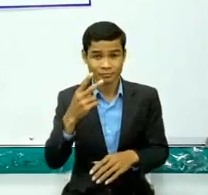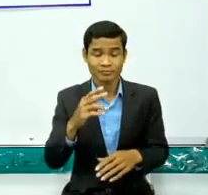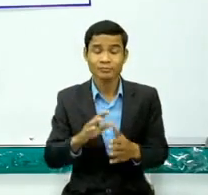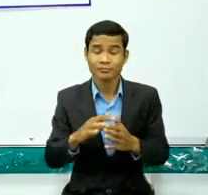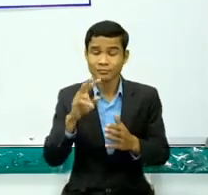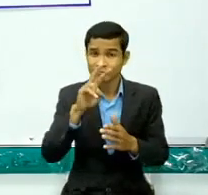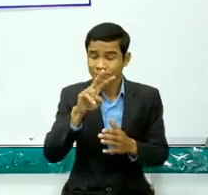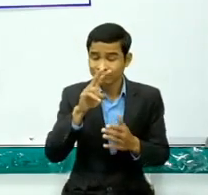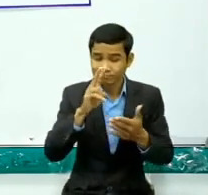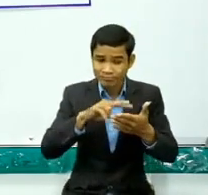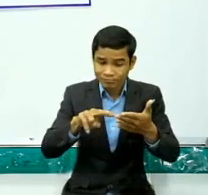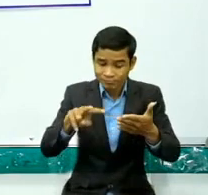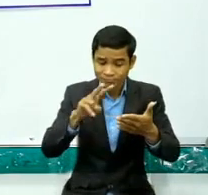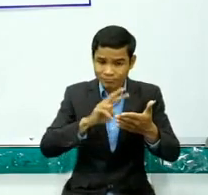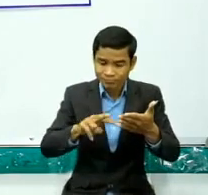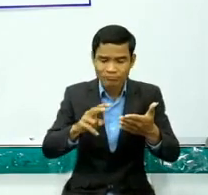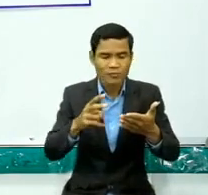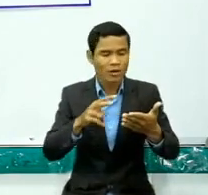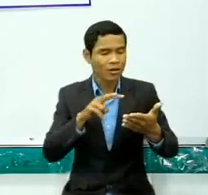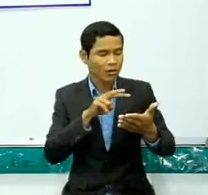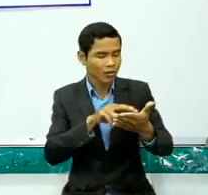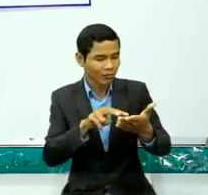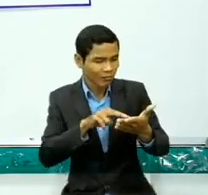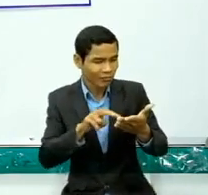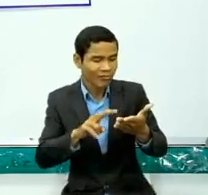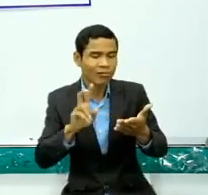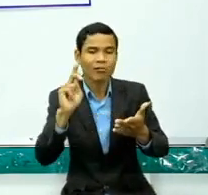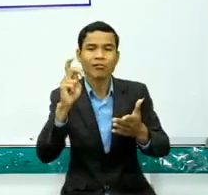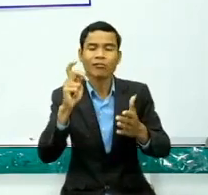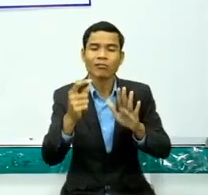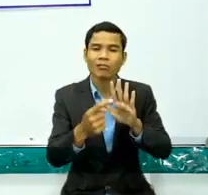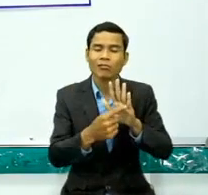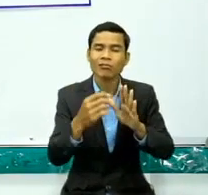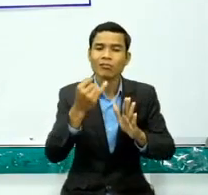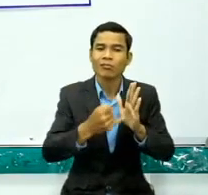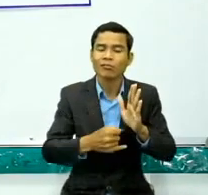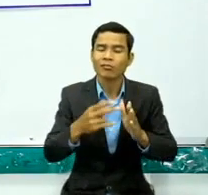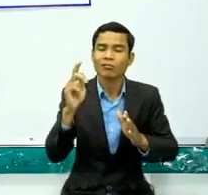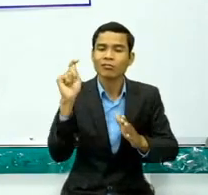តាមអត្ថបទរបស់យើងតើគឺកំពុងគូរុកអ្វីខ្លះកូន